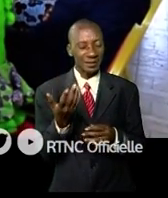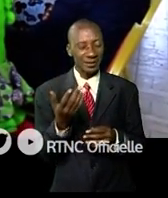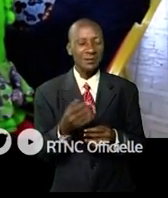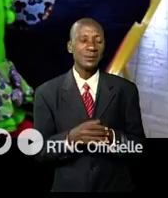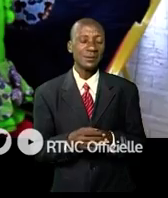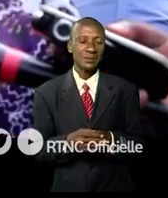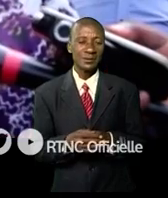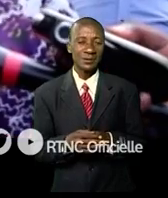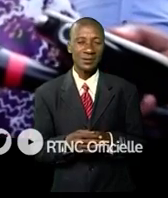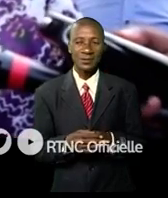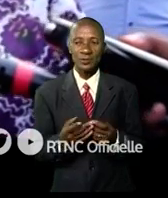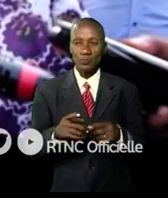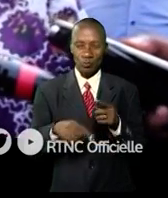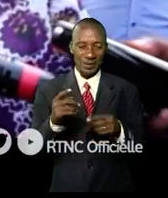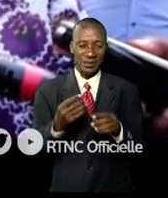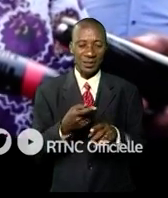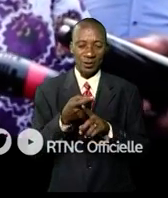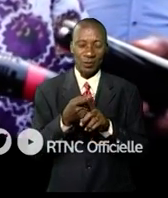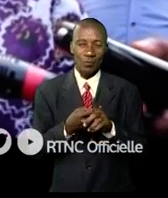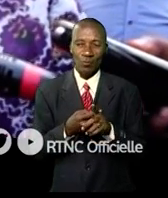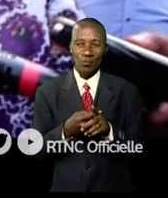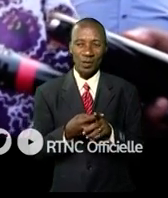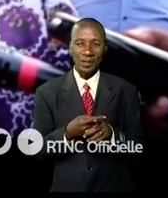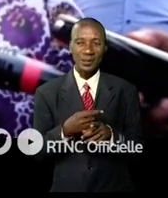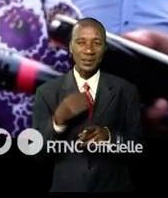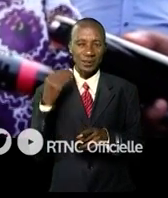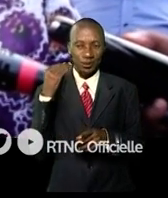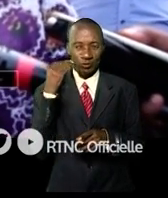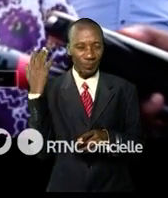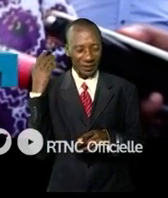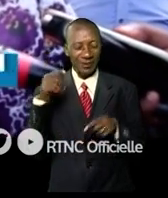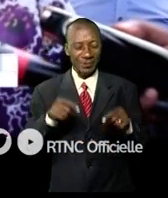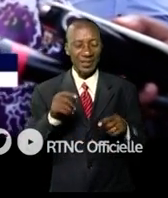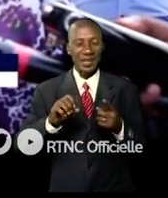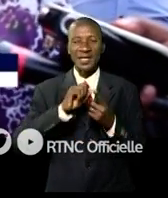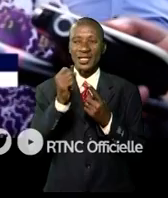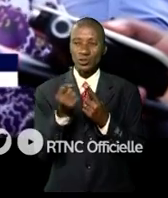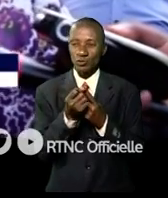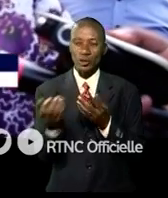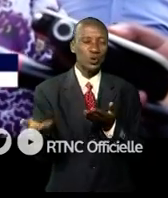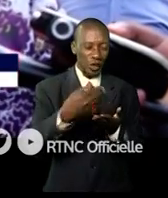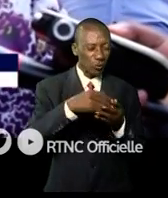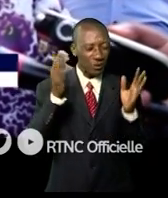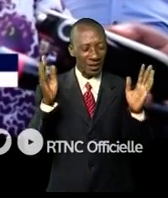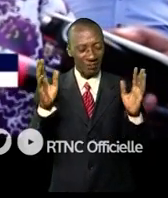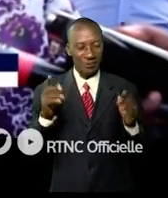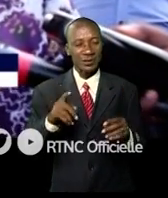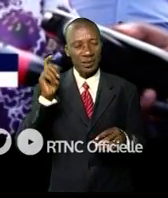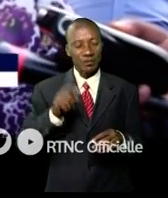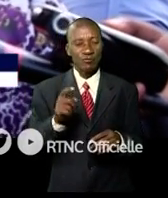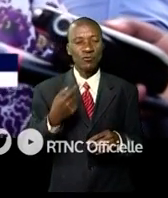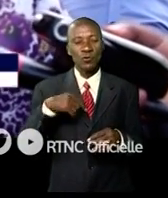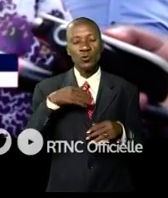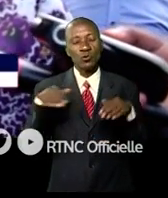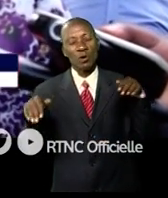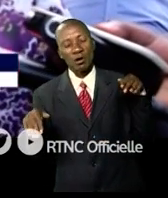au mois de juillet, la situation devient de plus en plus grave et il ne faudrait pas qu'on puisse baisser les bras. Les gestes barrières sont là